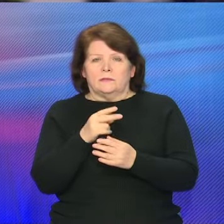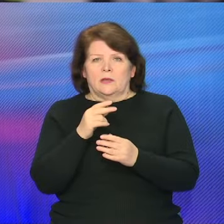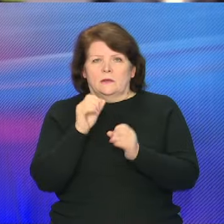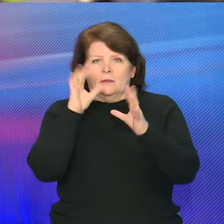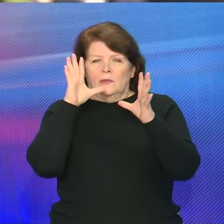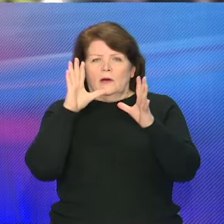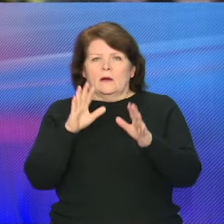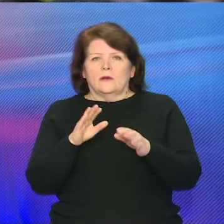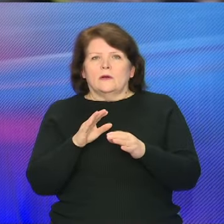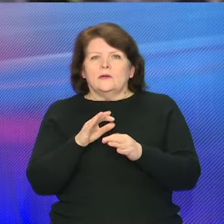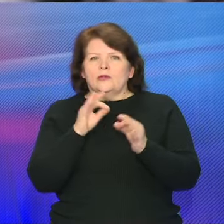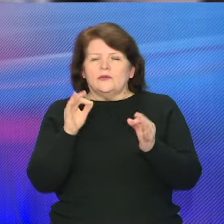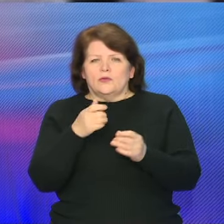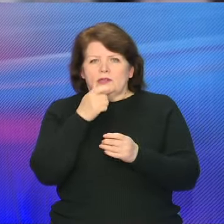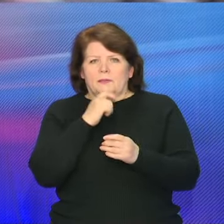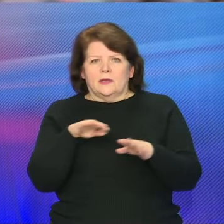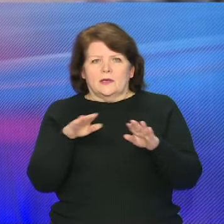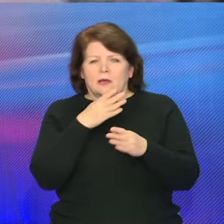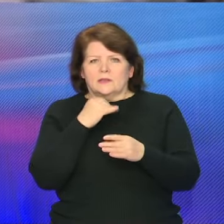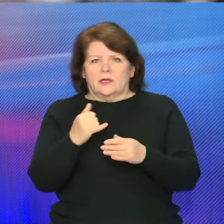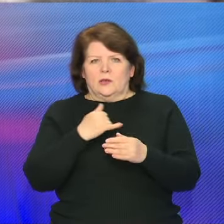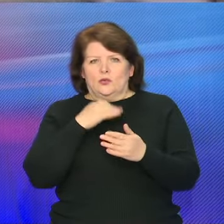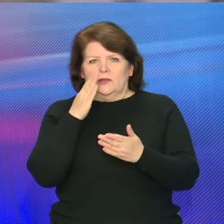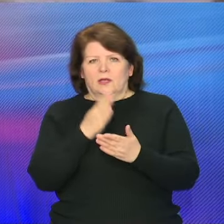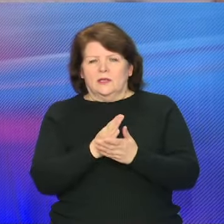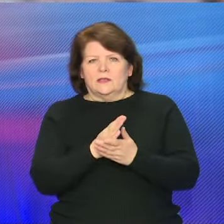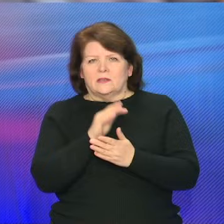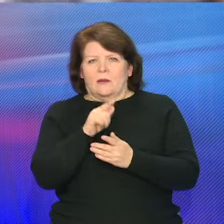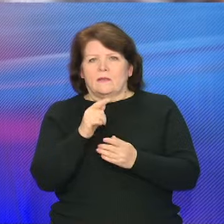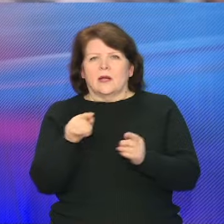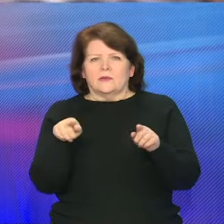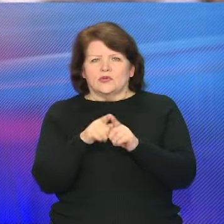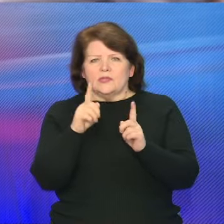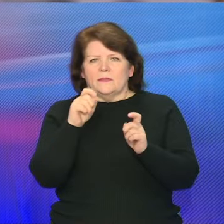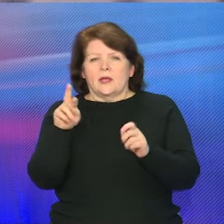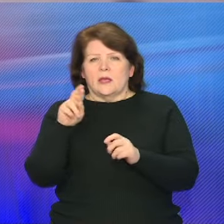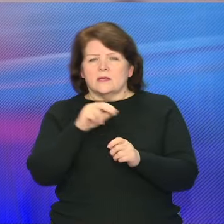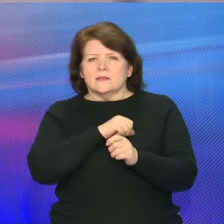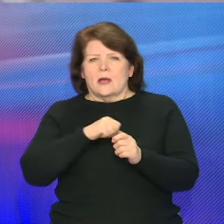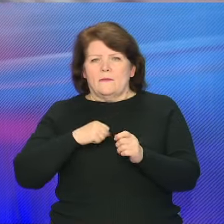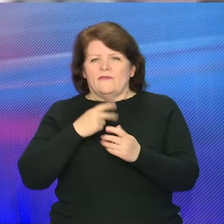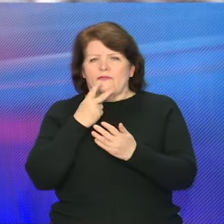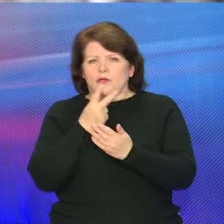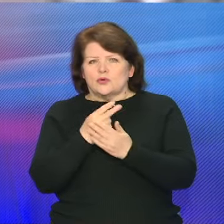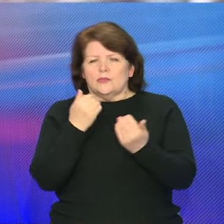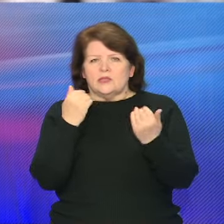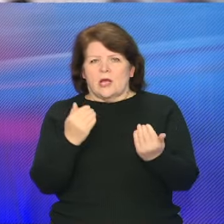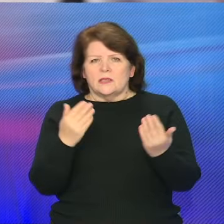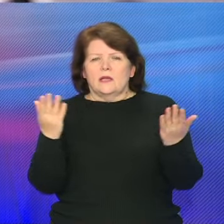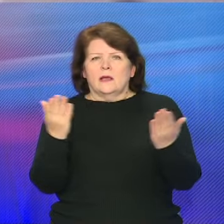у нас в Беларуси такая красота есть. Кстати, мы там тоже снимались. Поэтому, конечно, я сам вижу сейчас